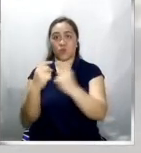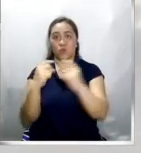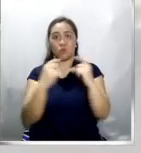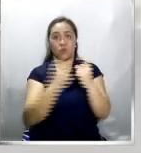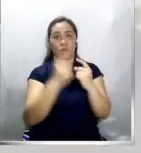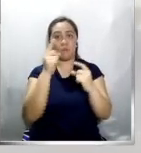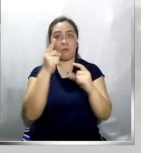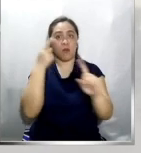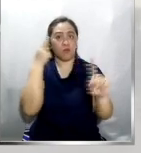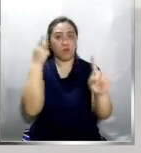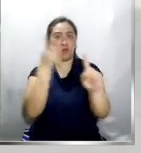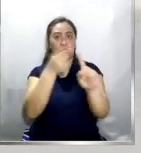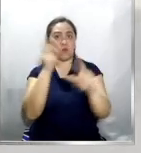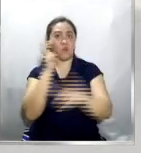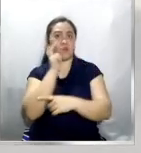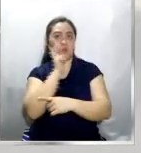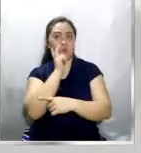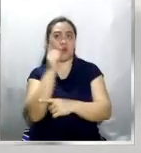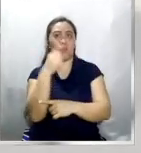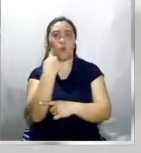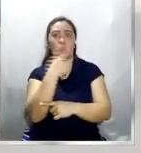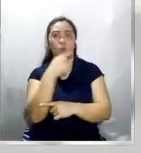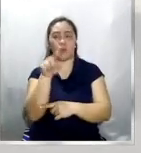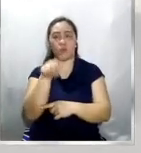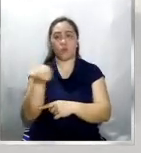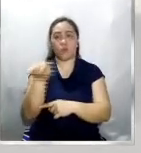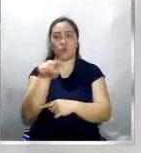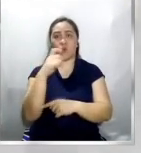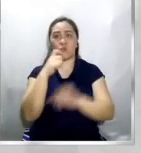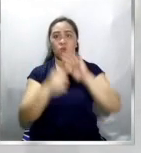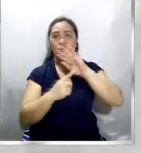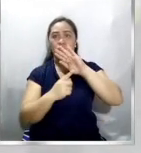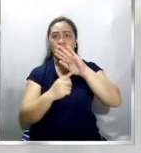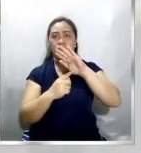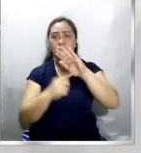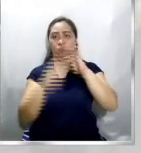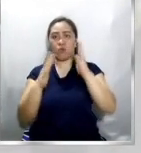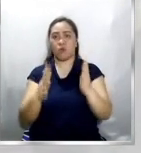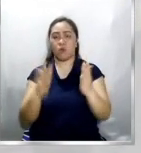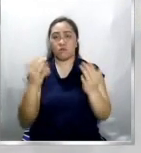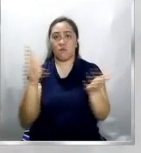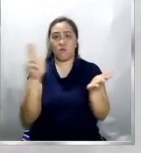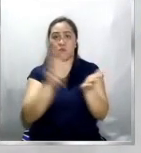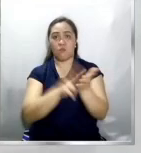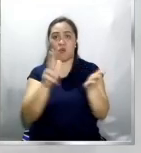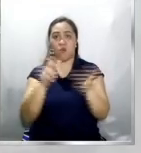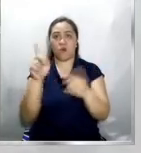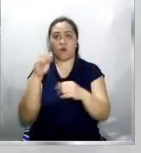ang hanay ng mga aktivista ngayong pirmado na ang anti-terror law.